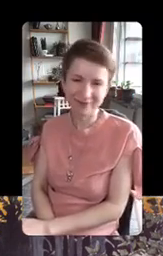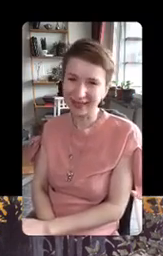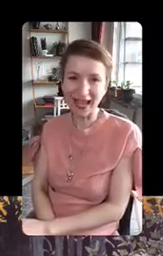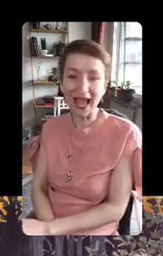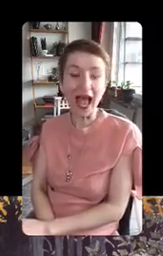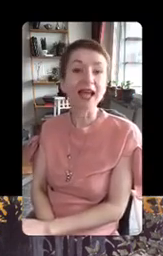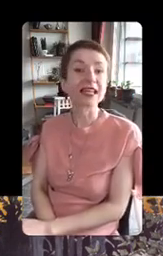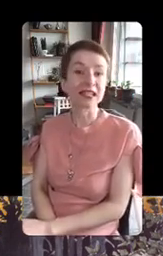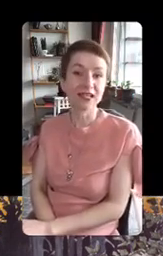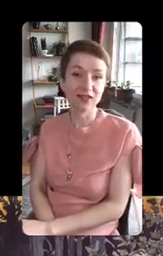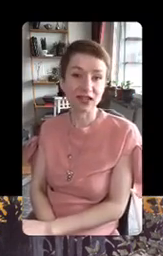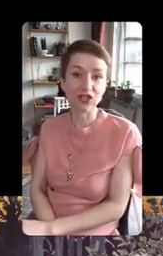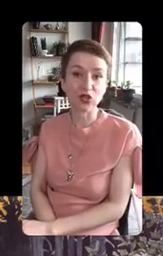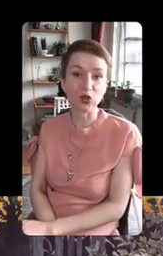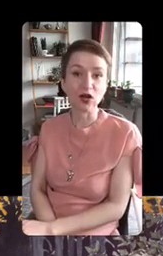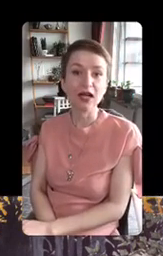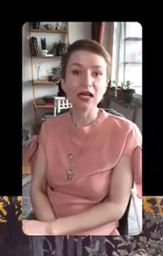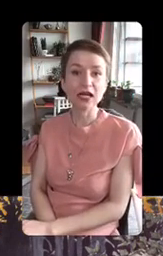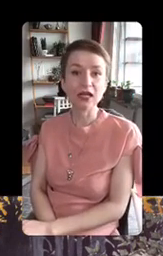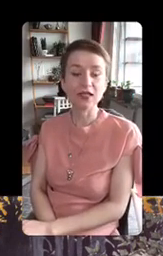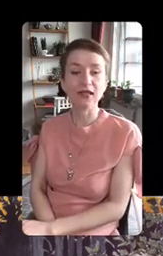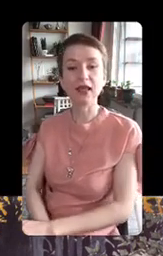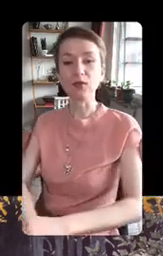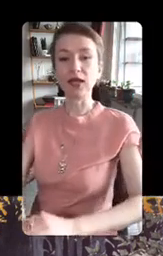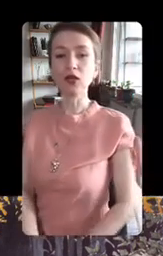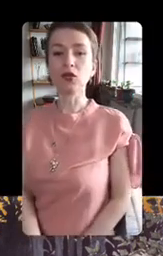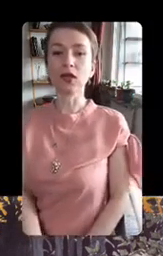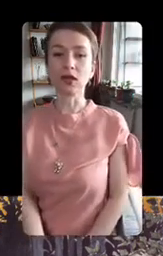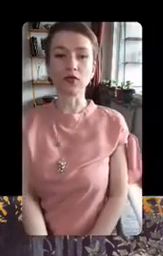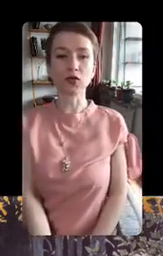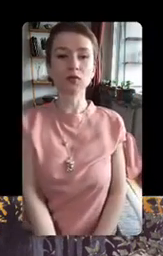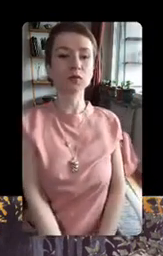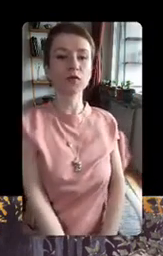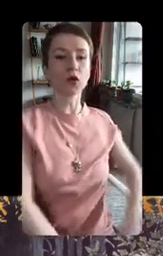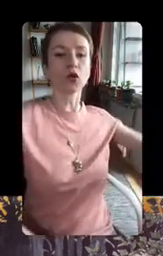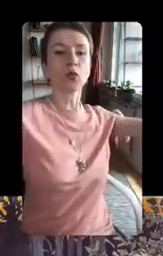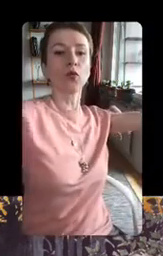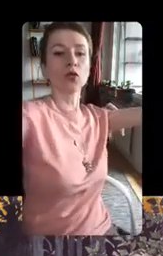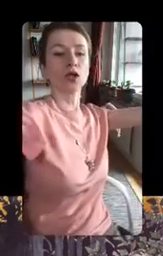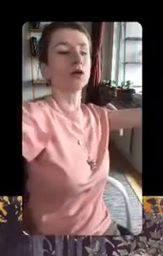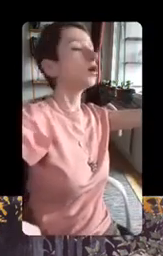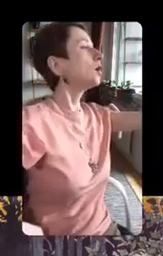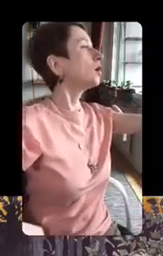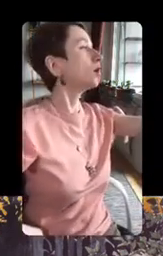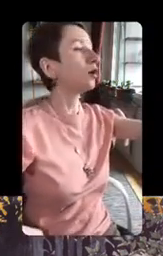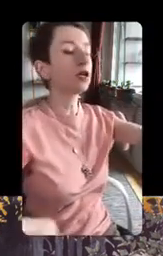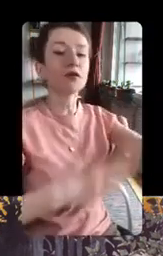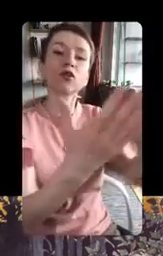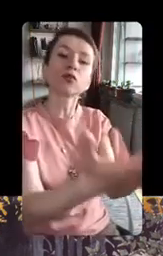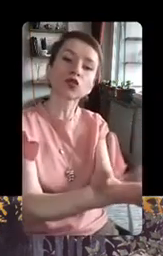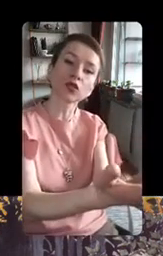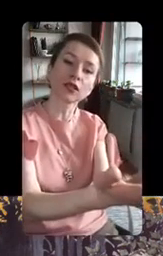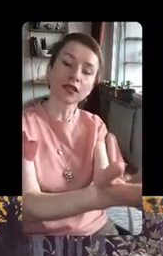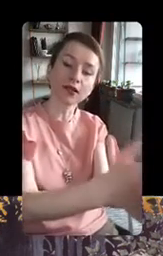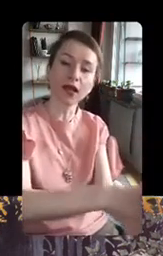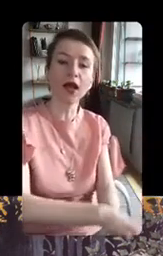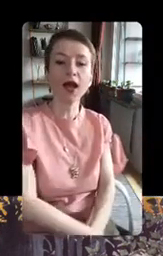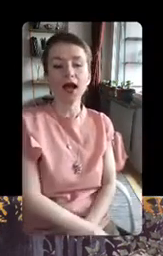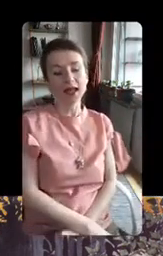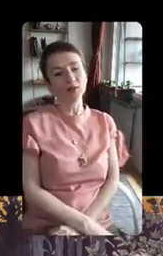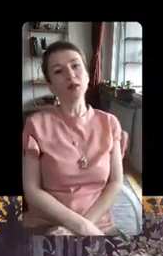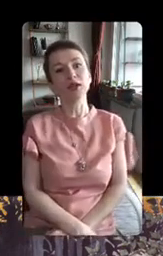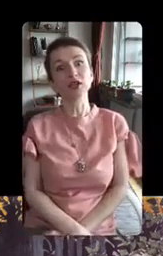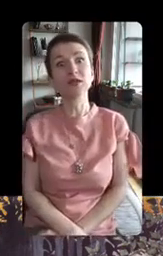Нет. Рассказывали, что стоять моделью, это вот в какой-то позе или вот там что-то